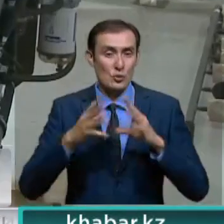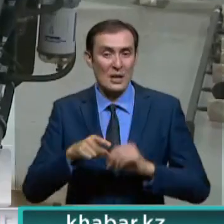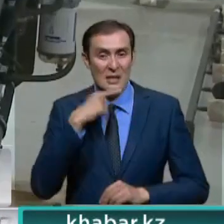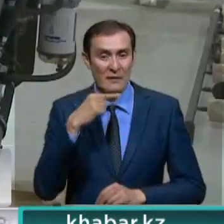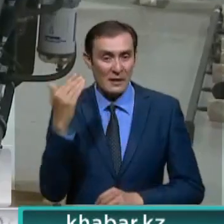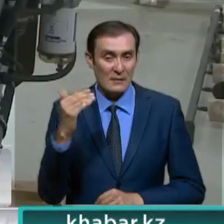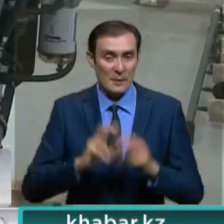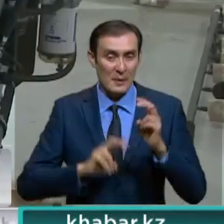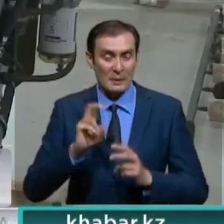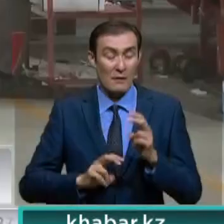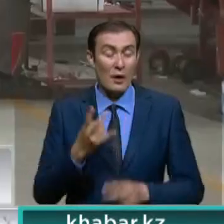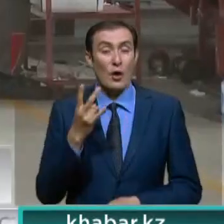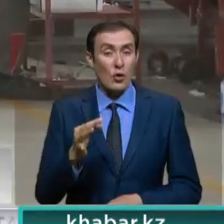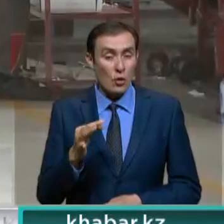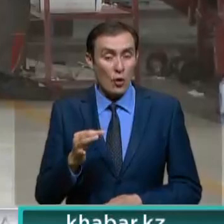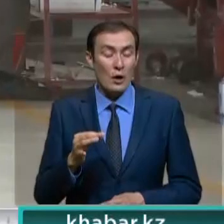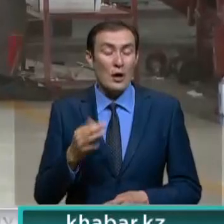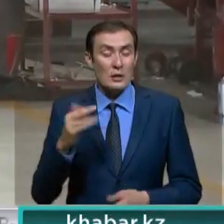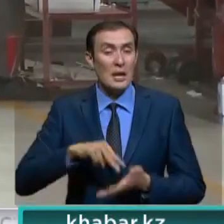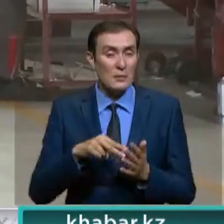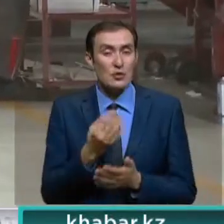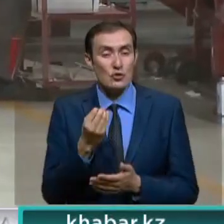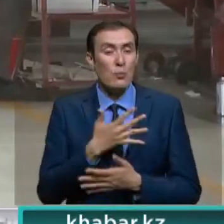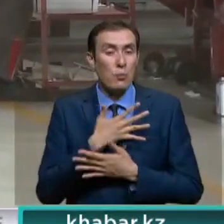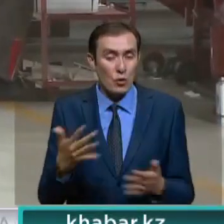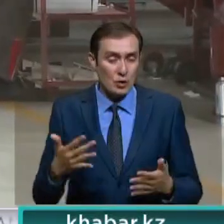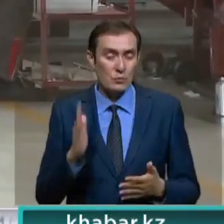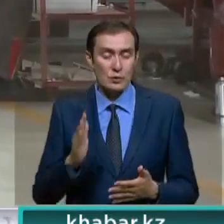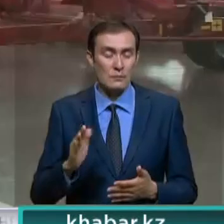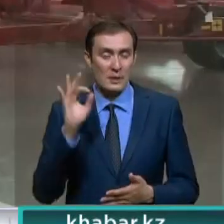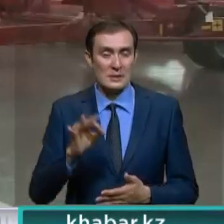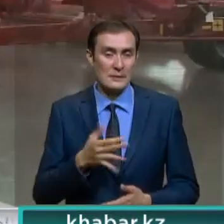говорят заводчане. Но не итоговый, и здесь намерены увеличивать